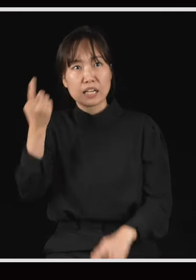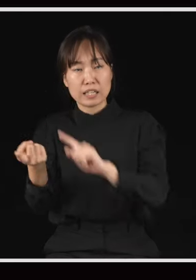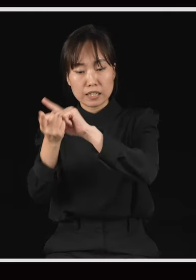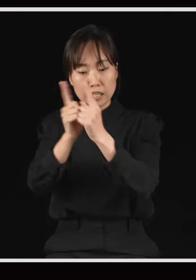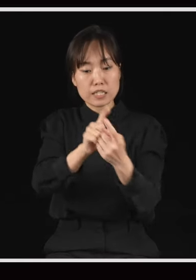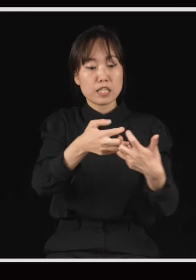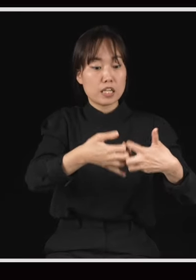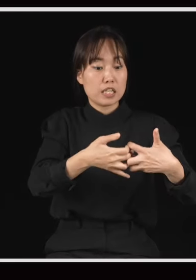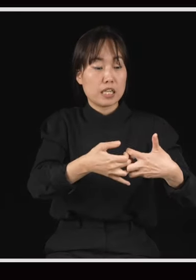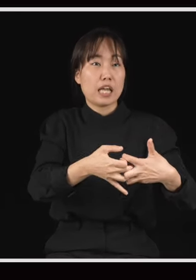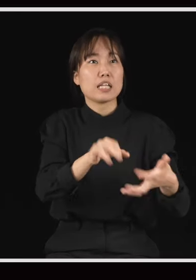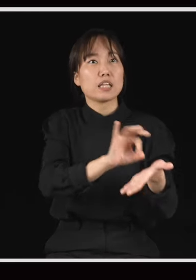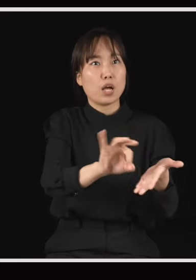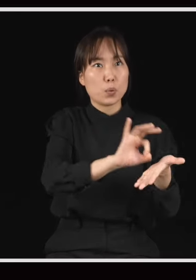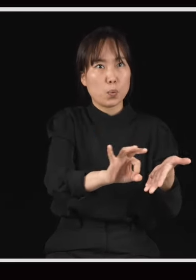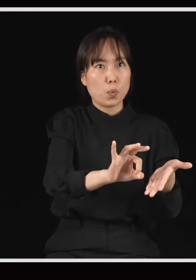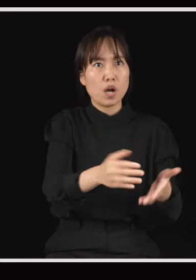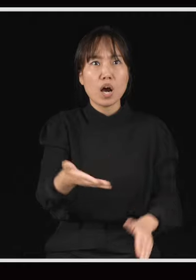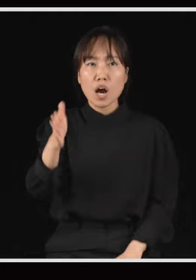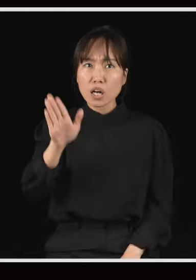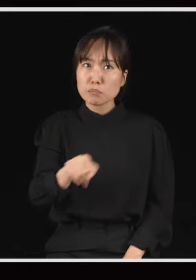쓰시는데, 공기청정기는